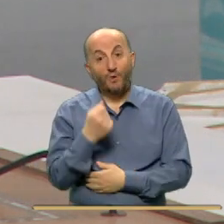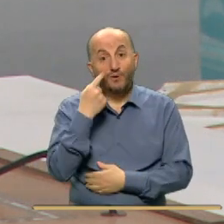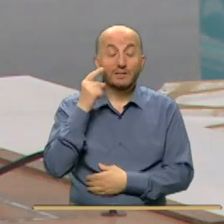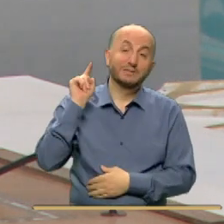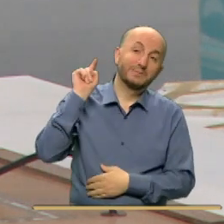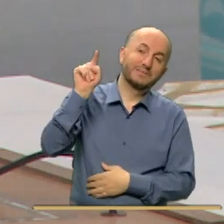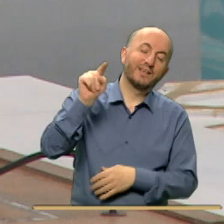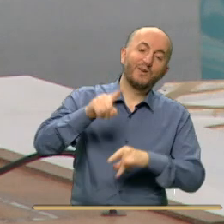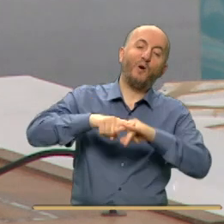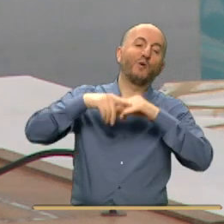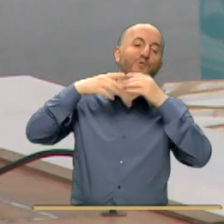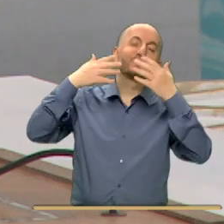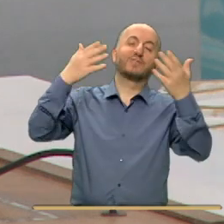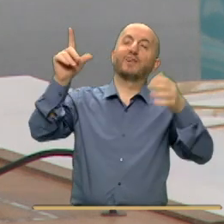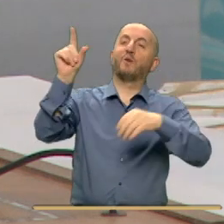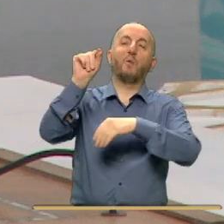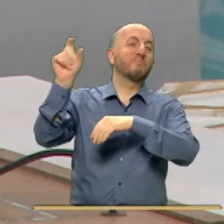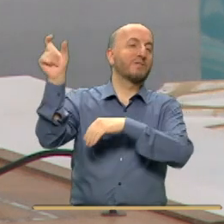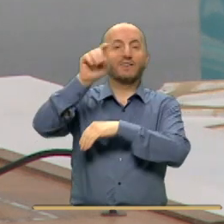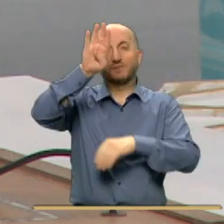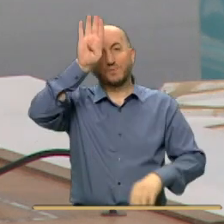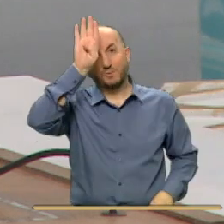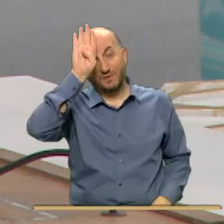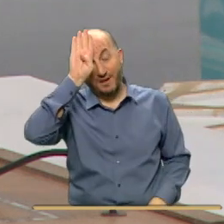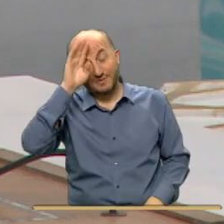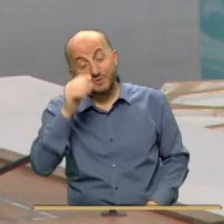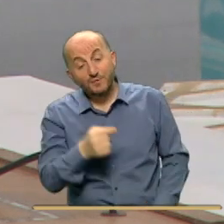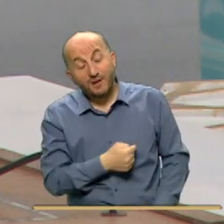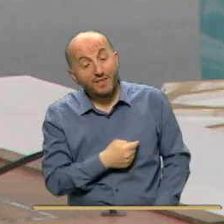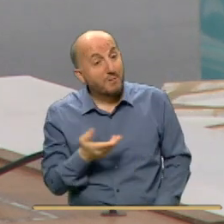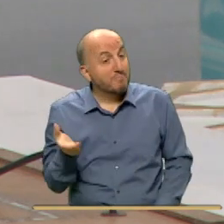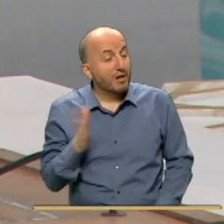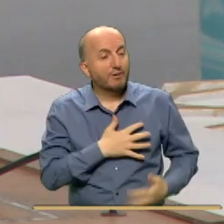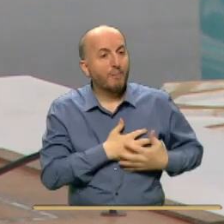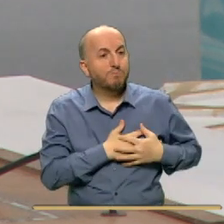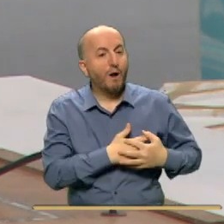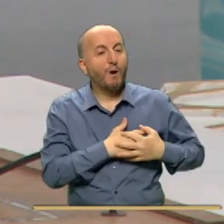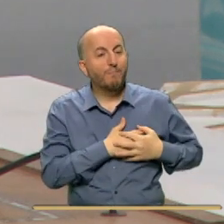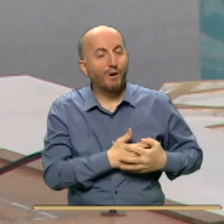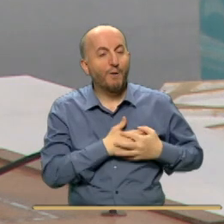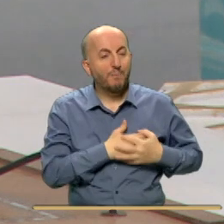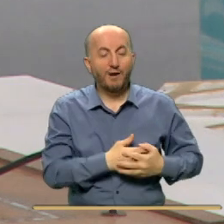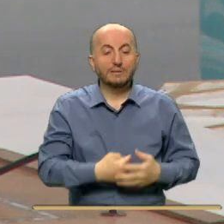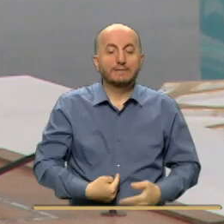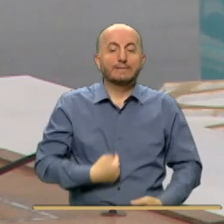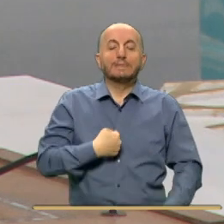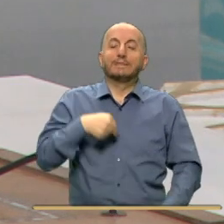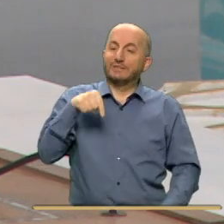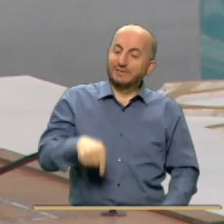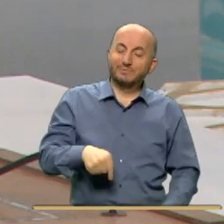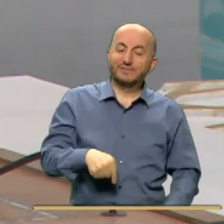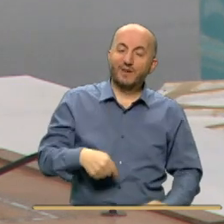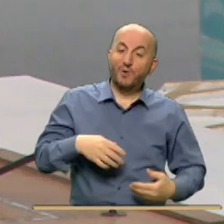seni. Hoş geldin ey 11 ayın sultanı. Yürekler bir başka hislenir şimdi. Beden